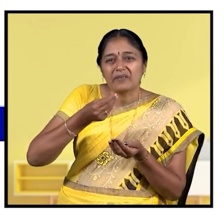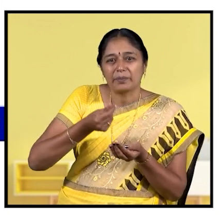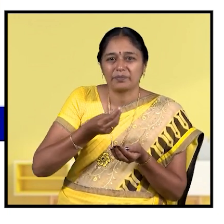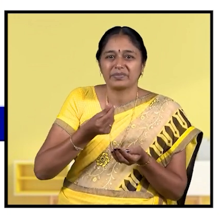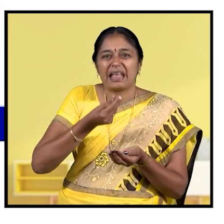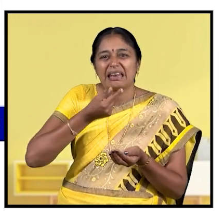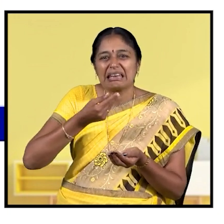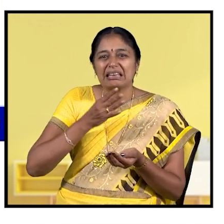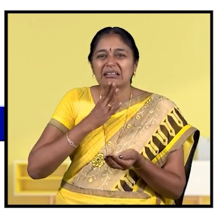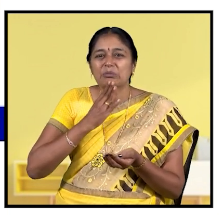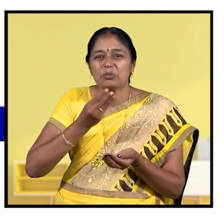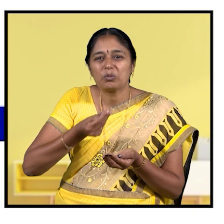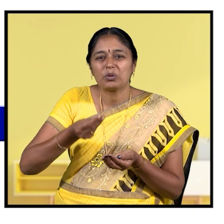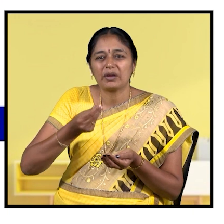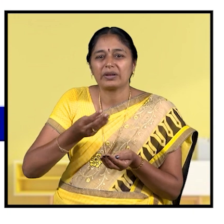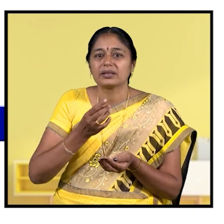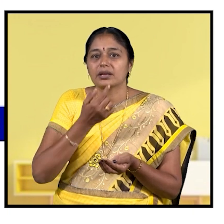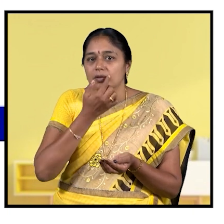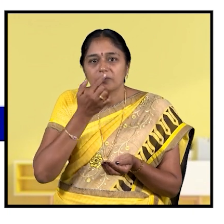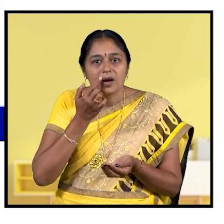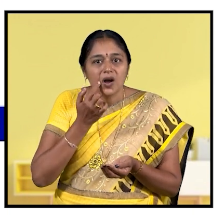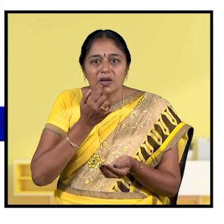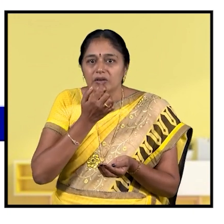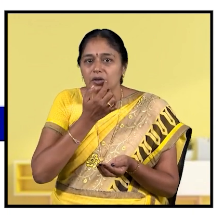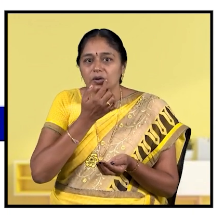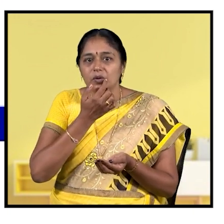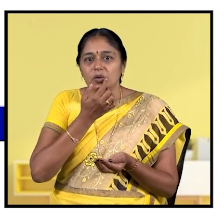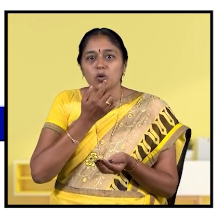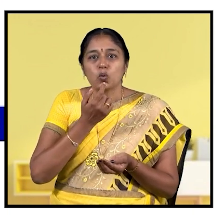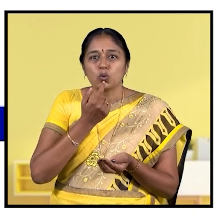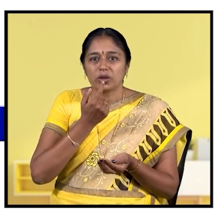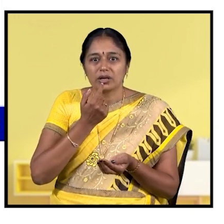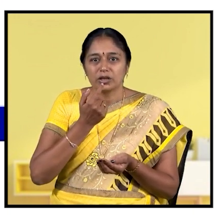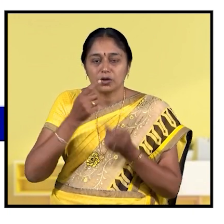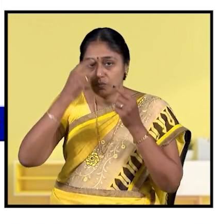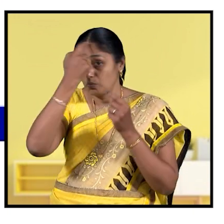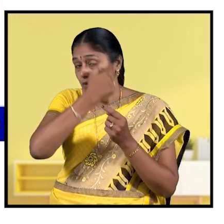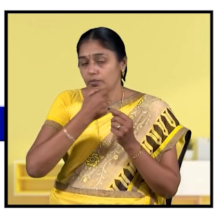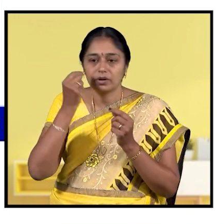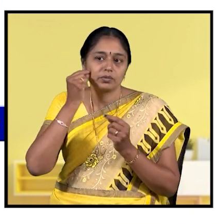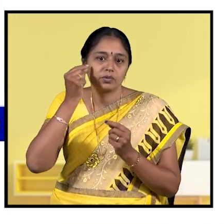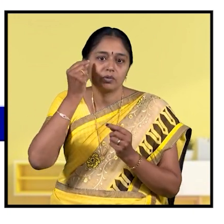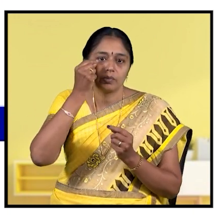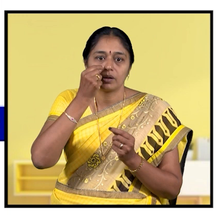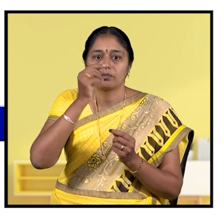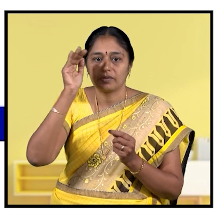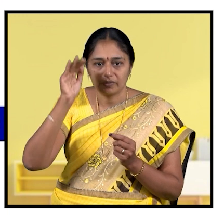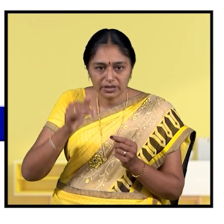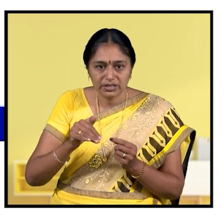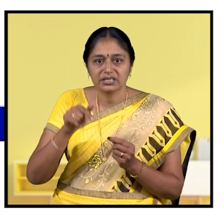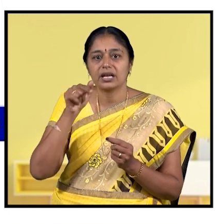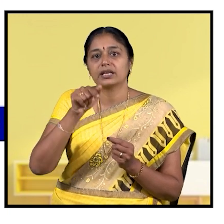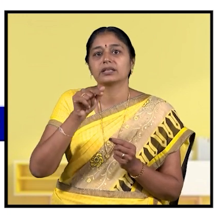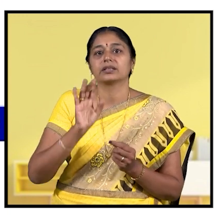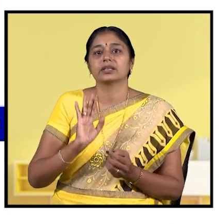பிறப்புறுப்புகள் பாதிக்கப்படுது. அறிகுறி என்னான்னு பார்த்தீங்கன்னா, வாய், உதடு, முகம், பிறப்புறுப்பு ஆகியவற்றில் வலியுடைய கொப்பளங்கள் ஏற்பட்டதுன்னா இந்த நோயுடைய அறிகுறின்னு தெரிஞ்சுக்கலாம். அடுத்து